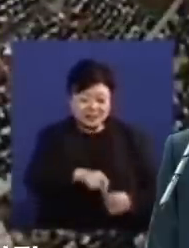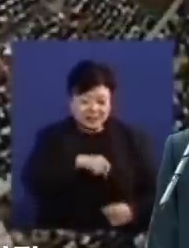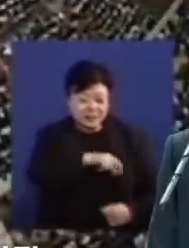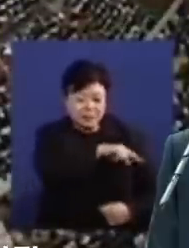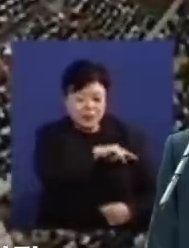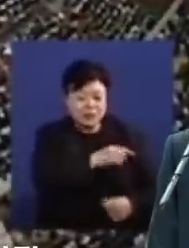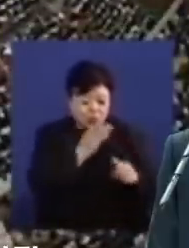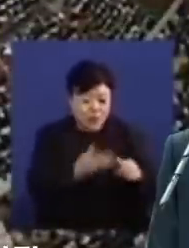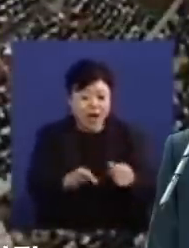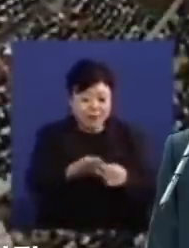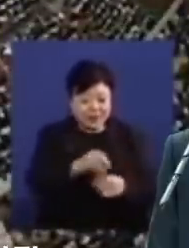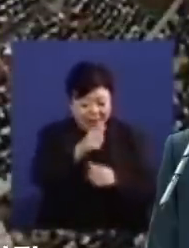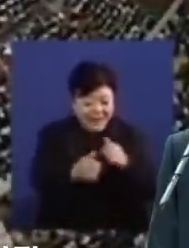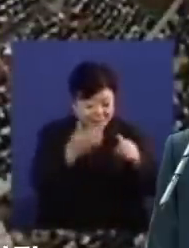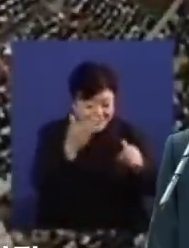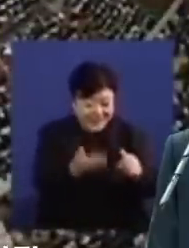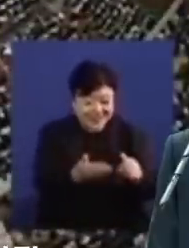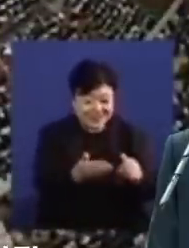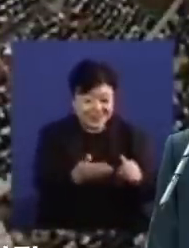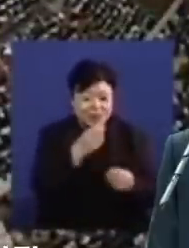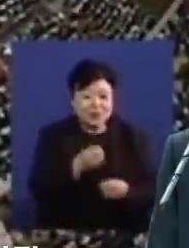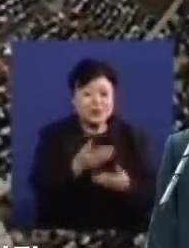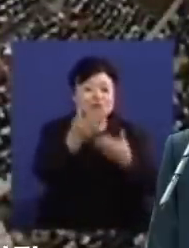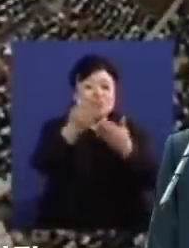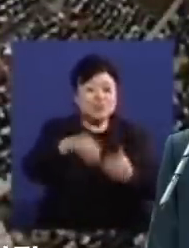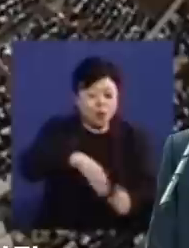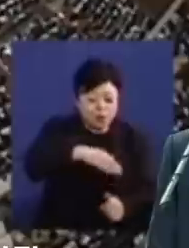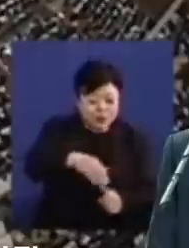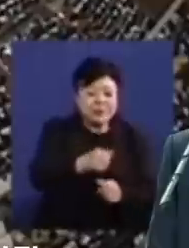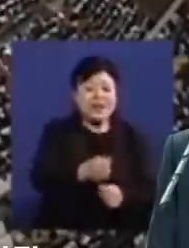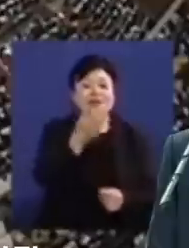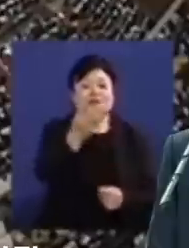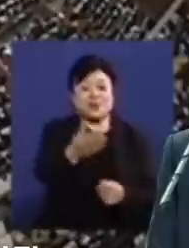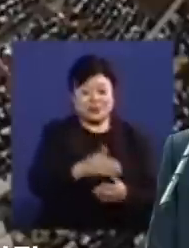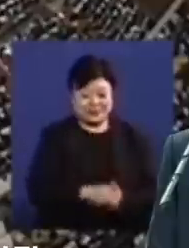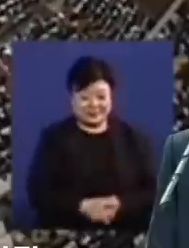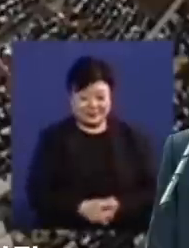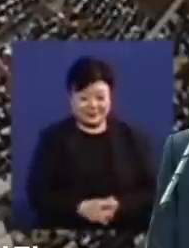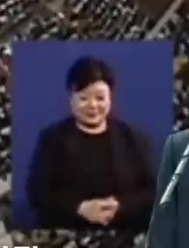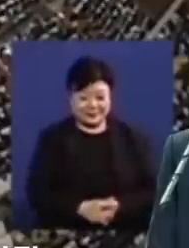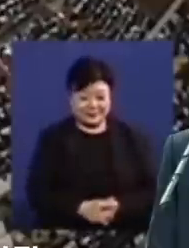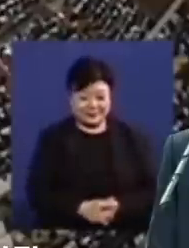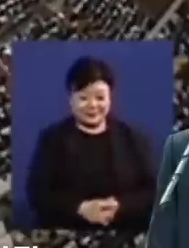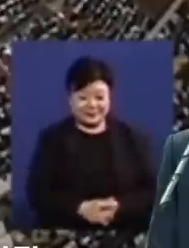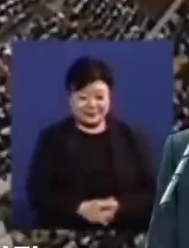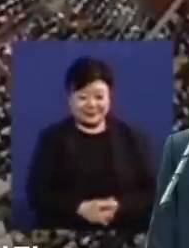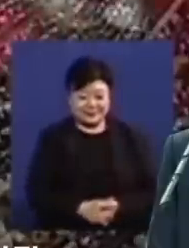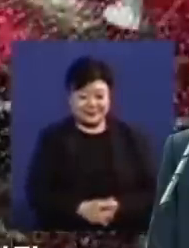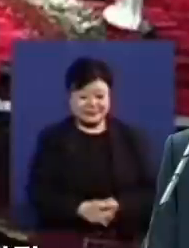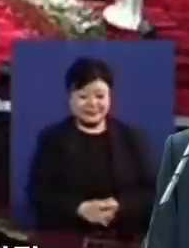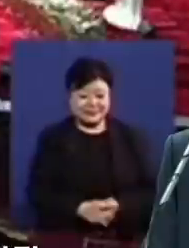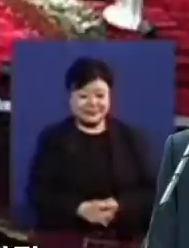먼저 구하면 하나님이 축복의 분위기를 만들어 주시는 것입니다.